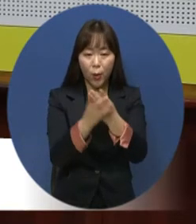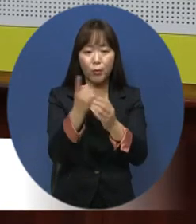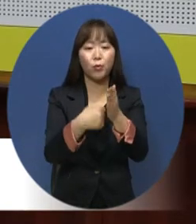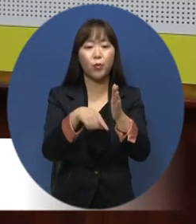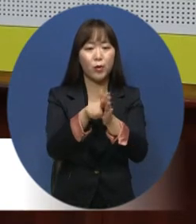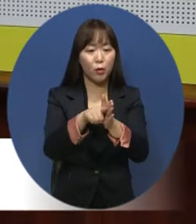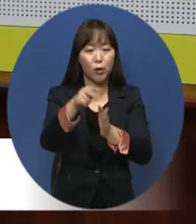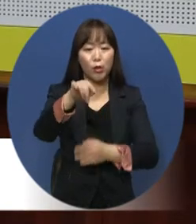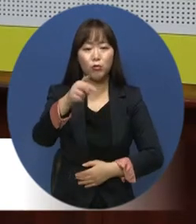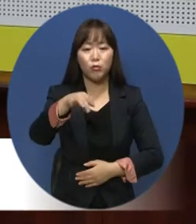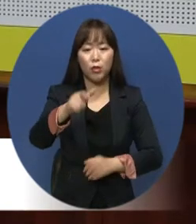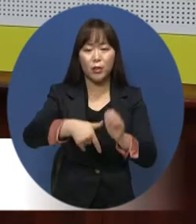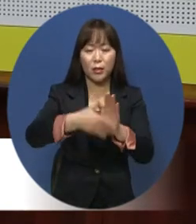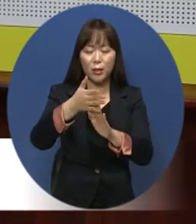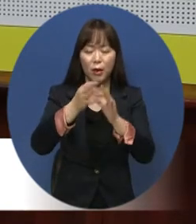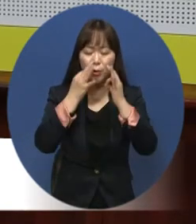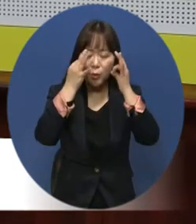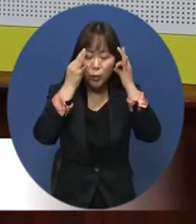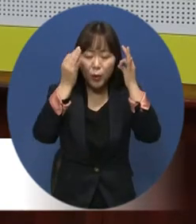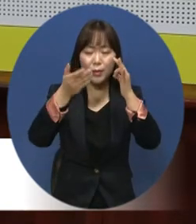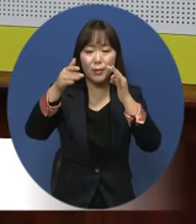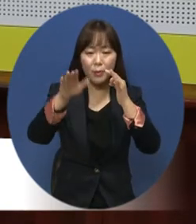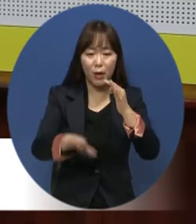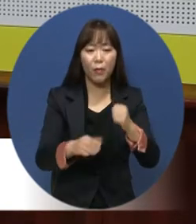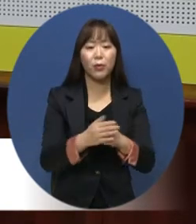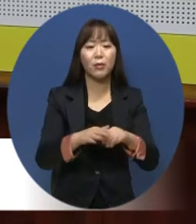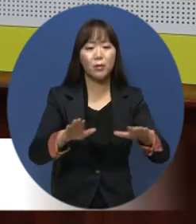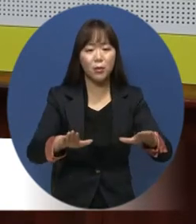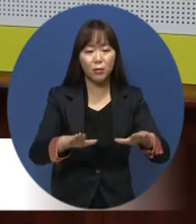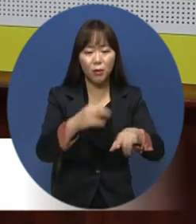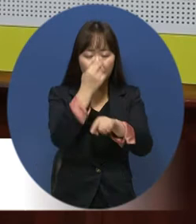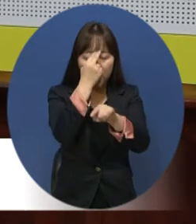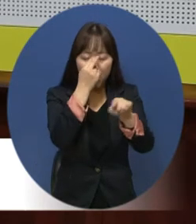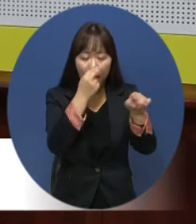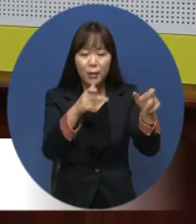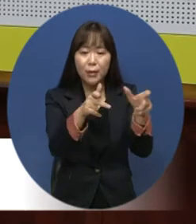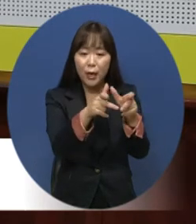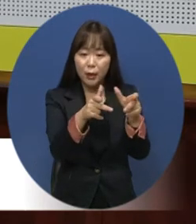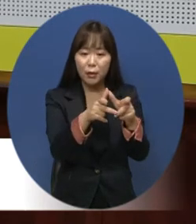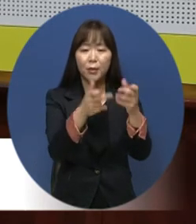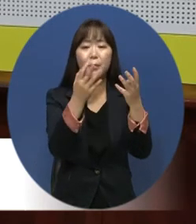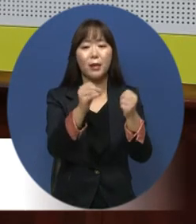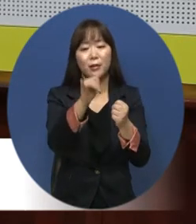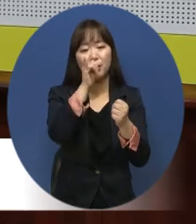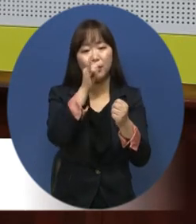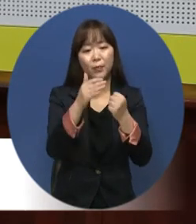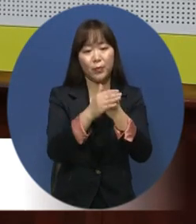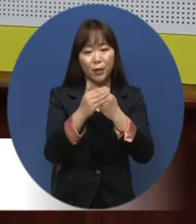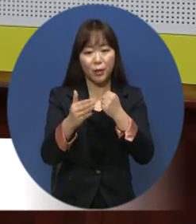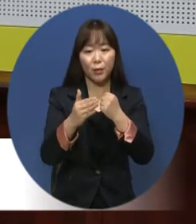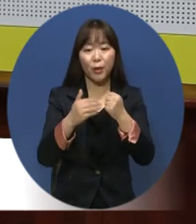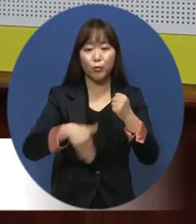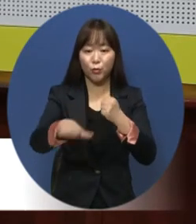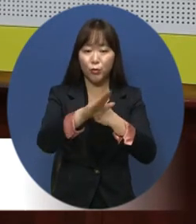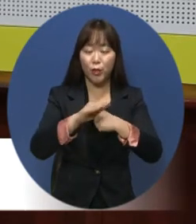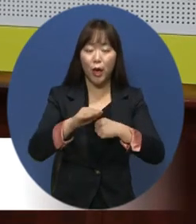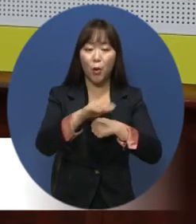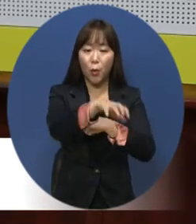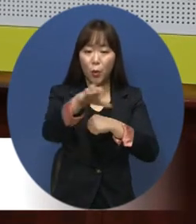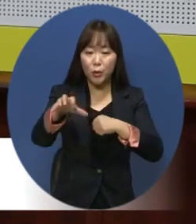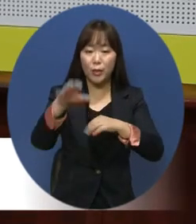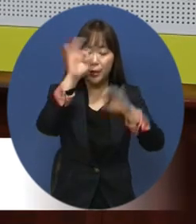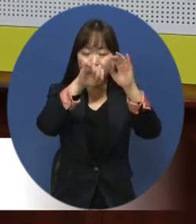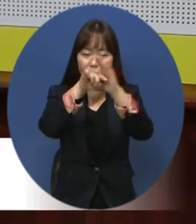위해 많이 순천시 에서 힘써 왔지만 아직도 사각지대에 놓인 장애인들이 많이 써서 저희들이 곳곳으로